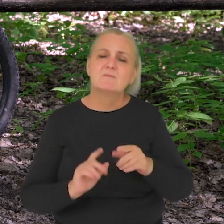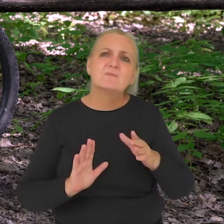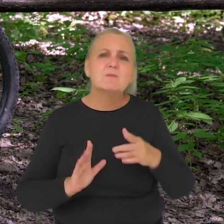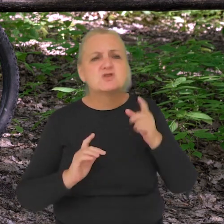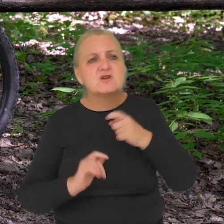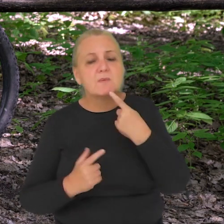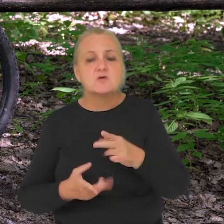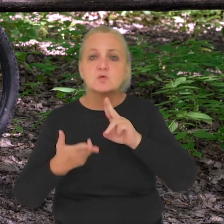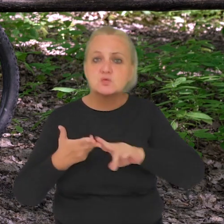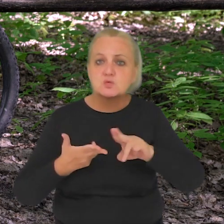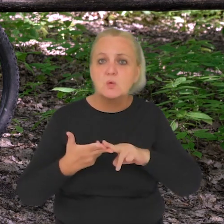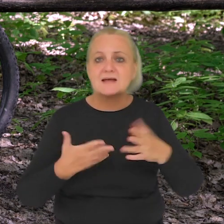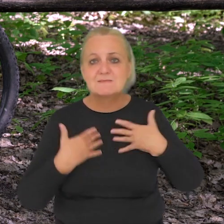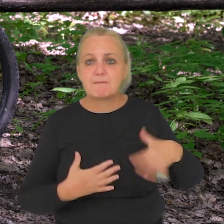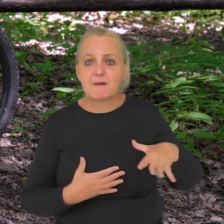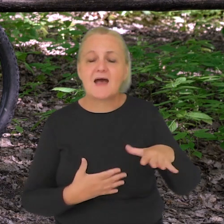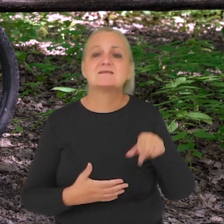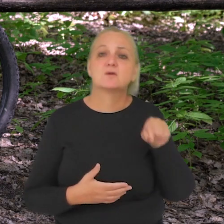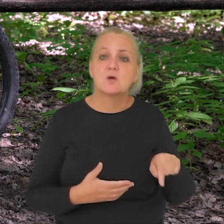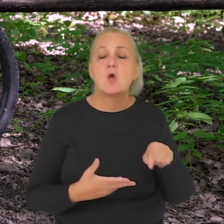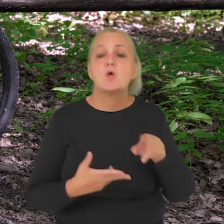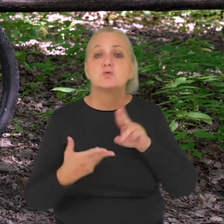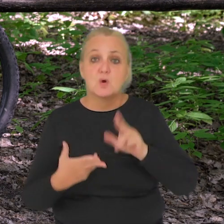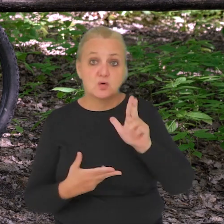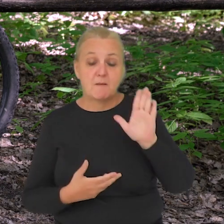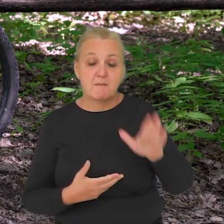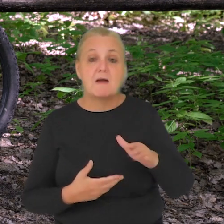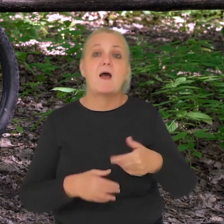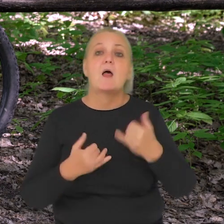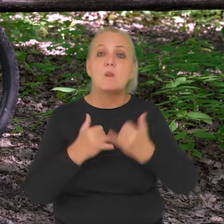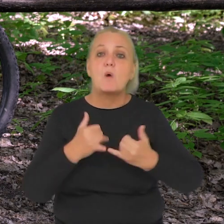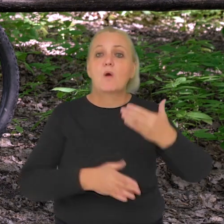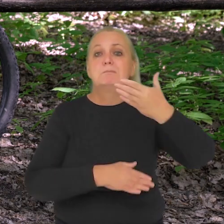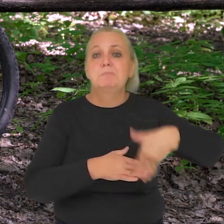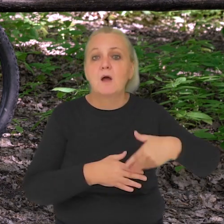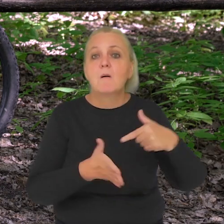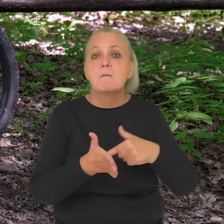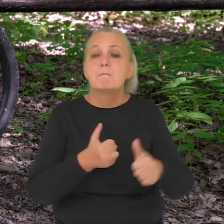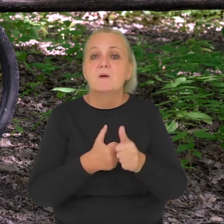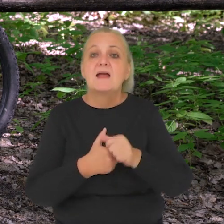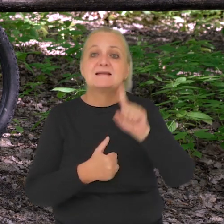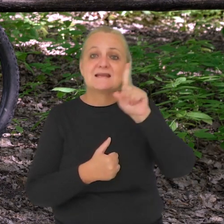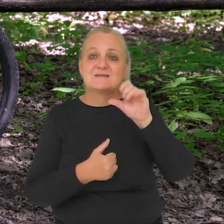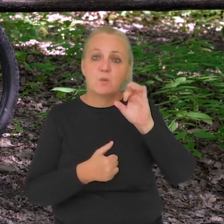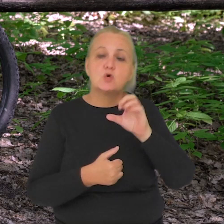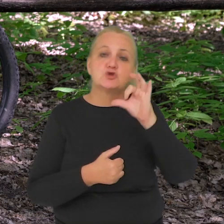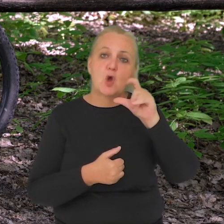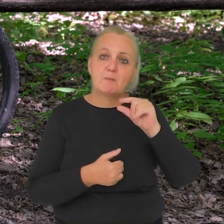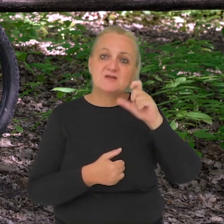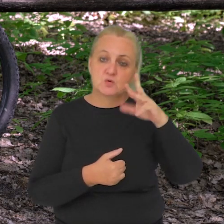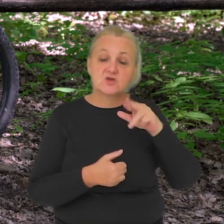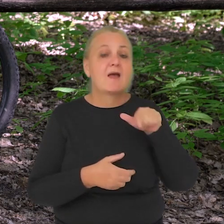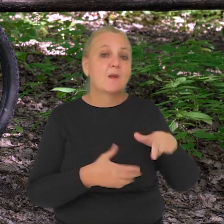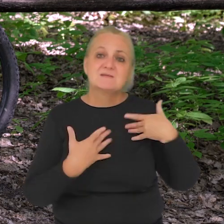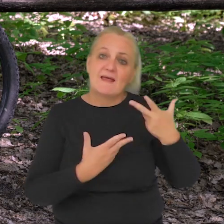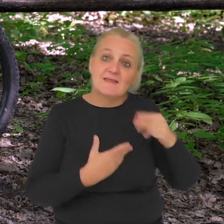czyli może źle powiedziałam u pacjenta z cukrzycą spacerowanie, bo zdarza się pacjent z cukrzycą, który ma amputację dokonaną z powodu zespołu stopy